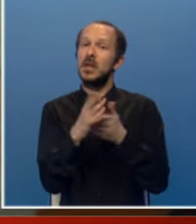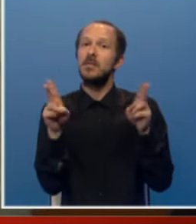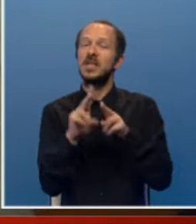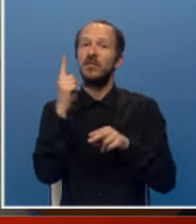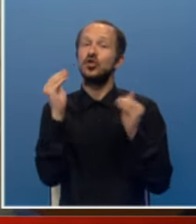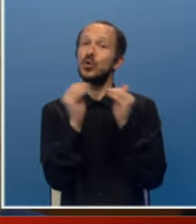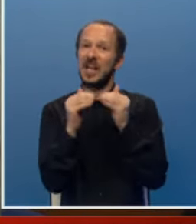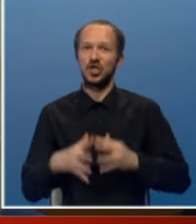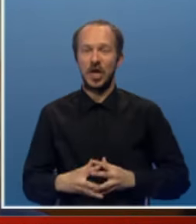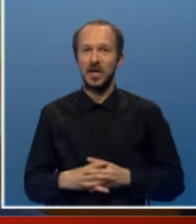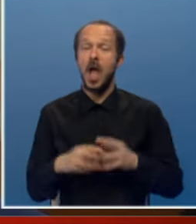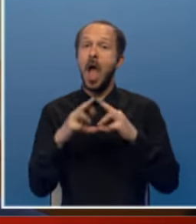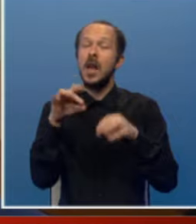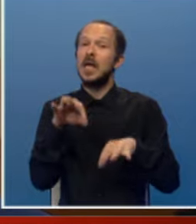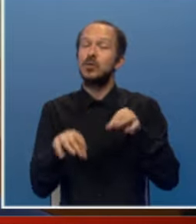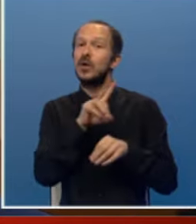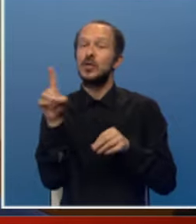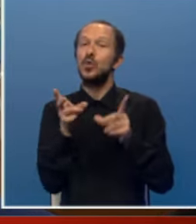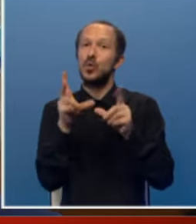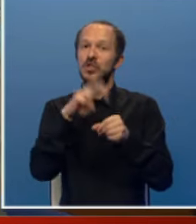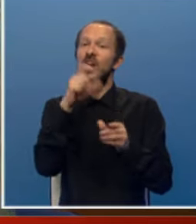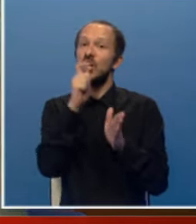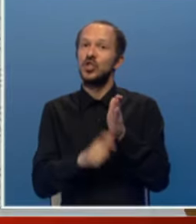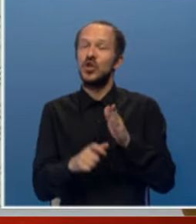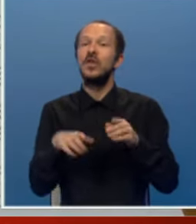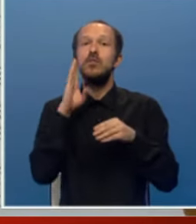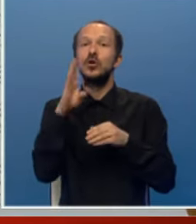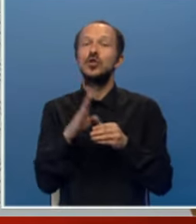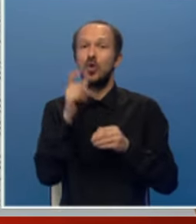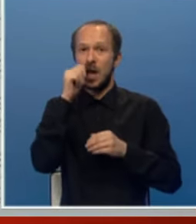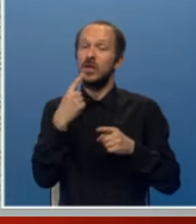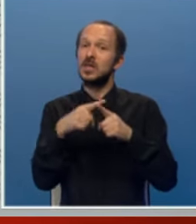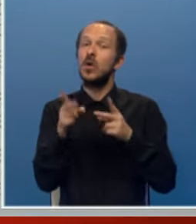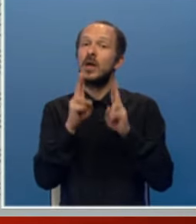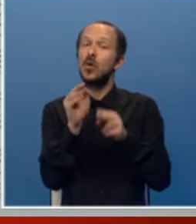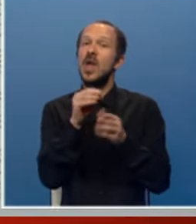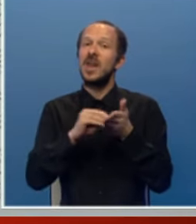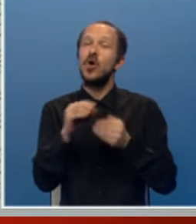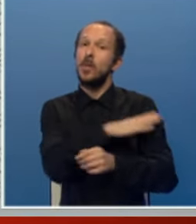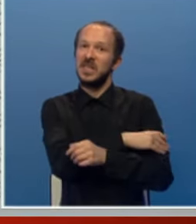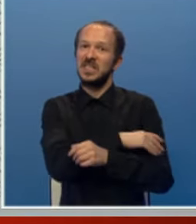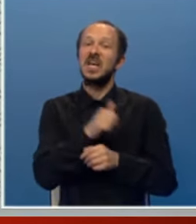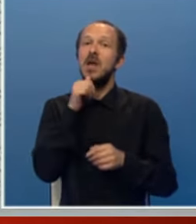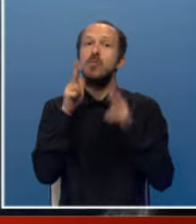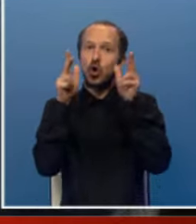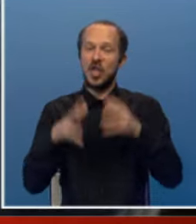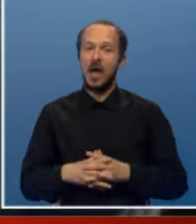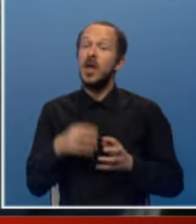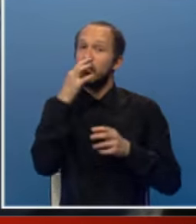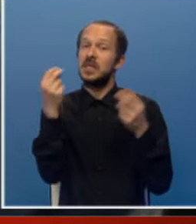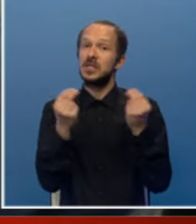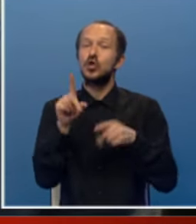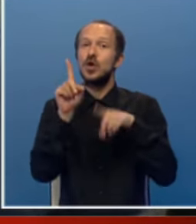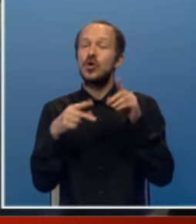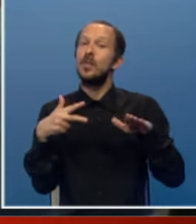više usaglašeni, ali u izboru nisu učestvovali članovi iz bošnjačkog naroda zbog, kako je naveo, pritisaka i bojkota. Pita zašto